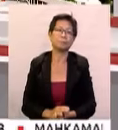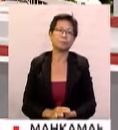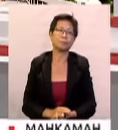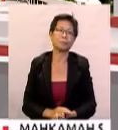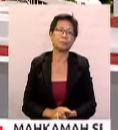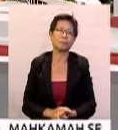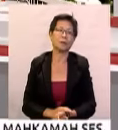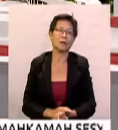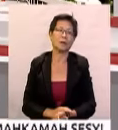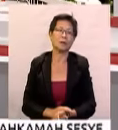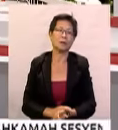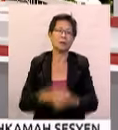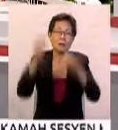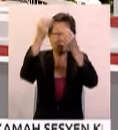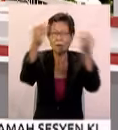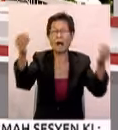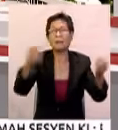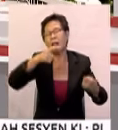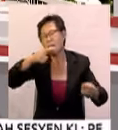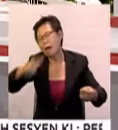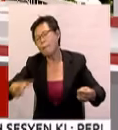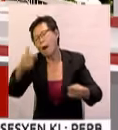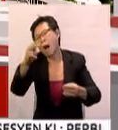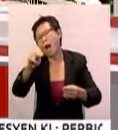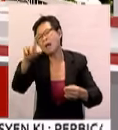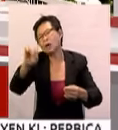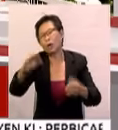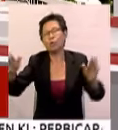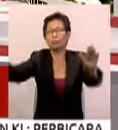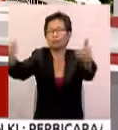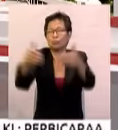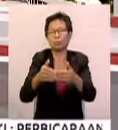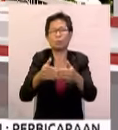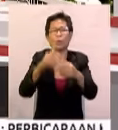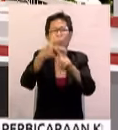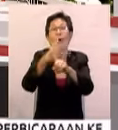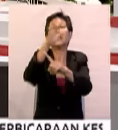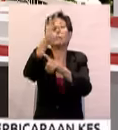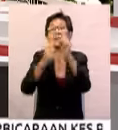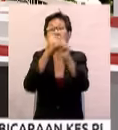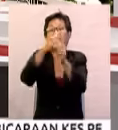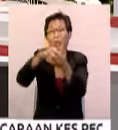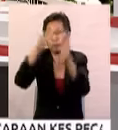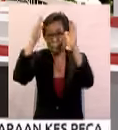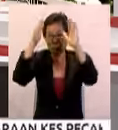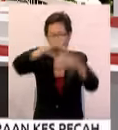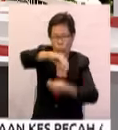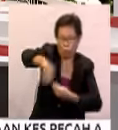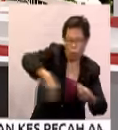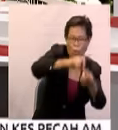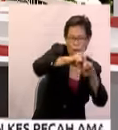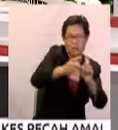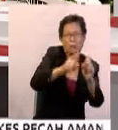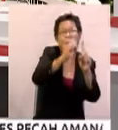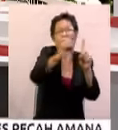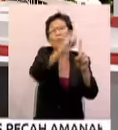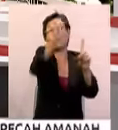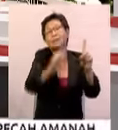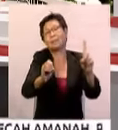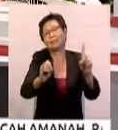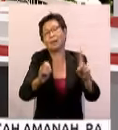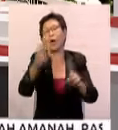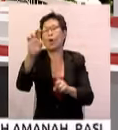Dalam pada itu, siaran analog dijangka akan ditamatkan sepenuhnya pada suku ketiga tahun ini ke arah peralihan siaran digital sepenuhnya. Ya,